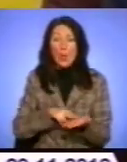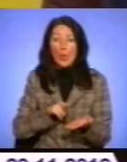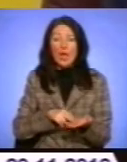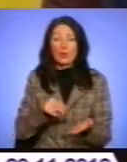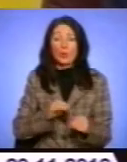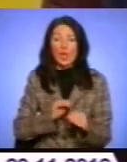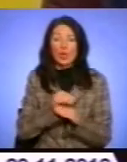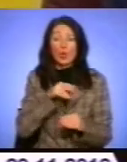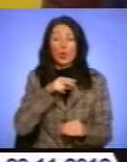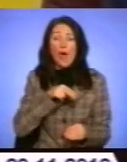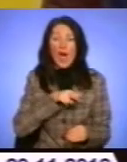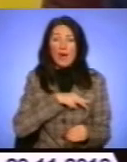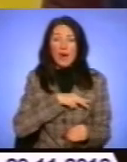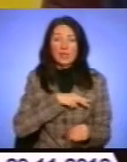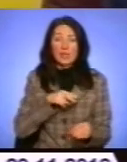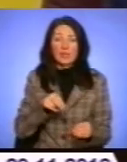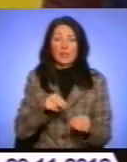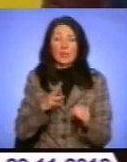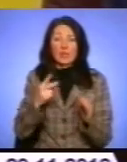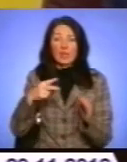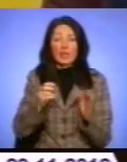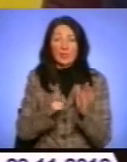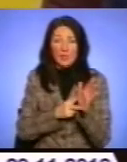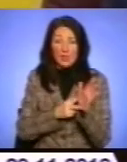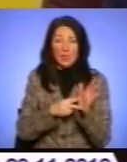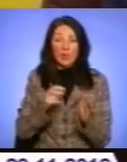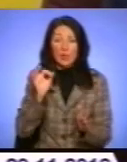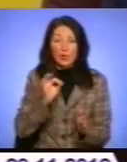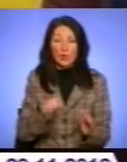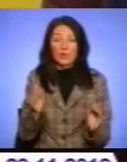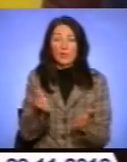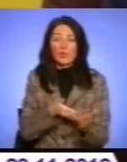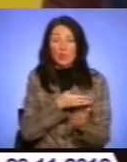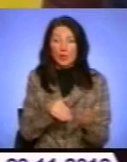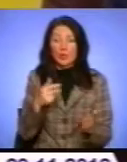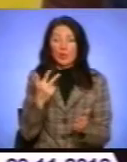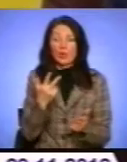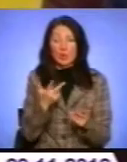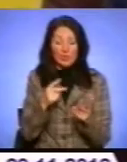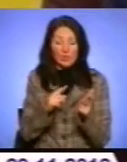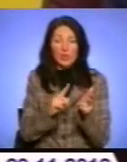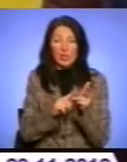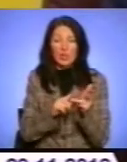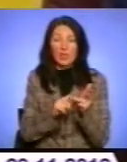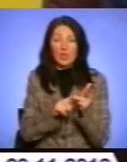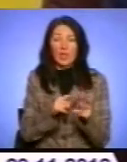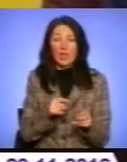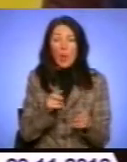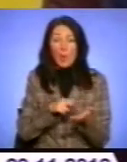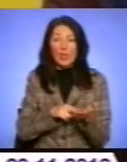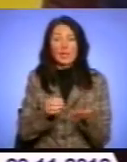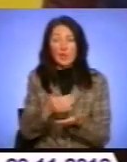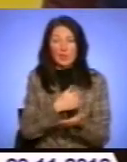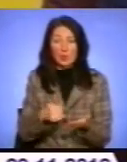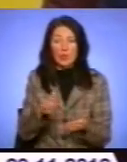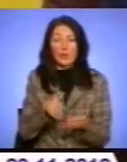17%. Скасовано 2/3 податків і зборів. Запроваджена канікула на податку з